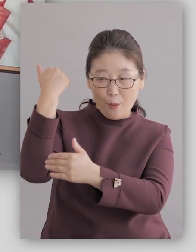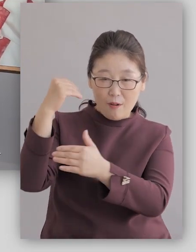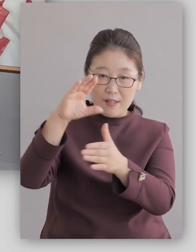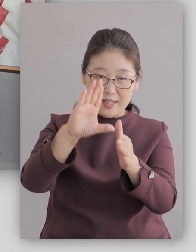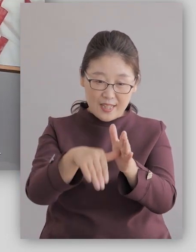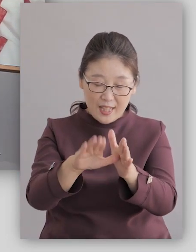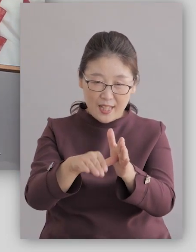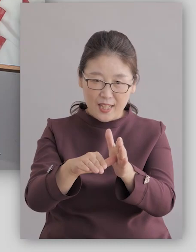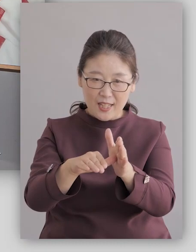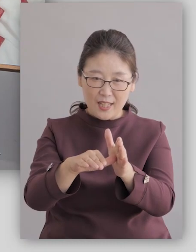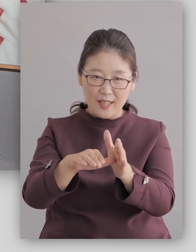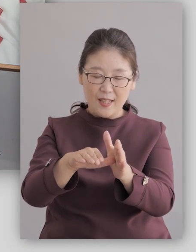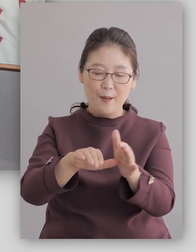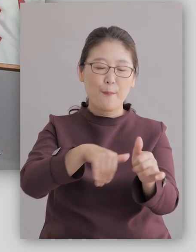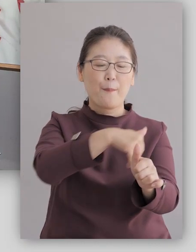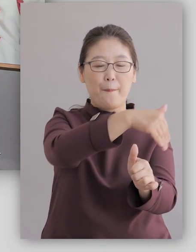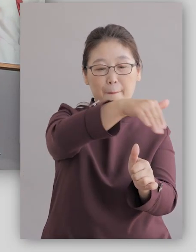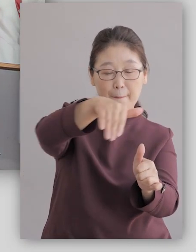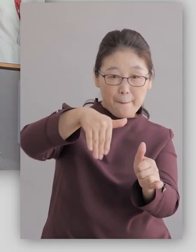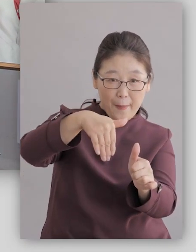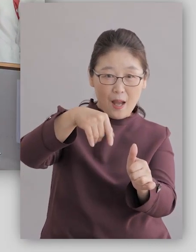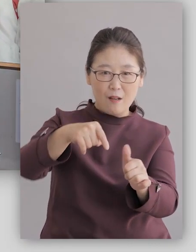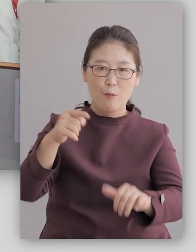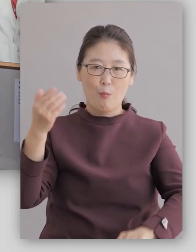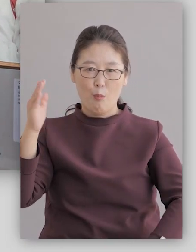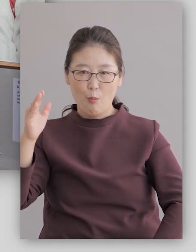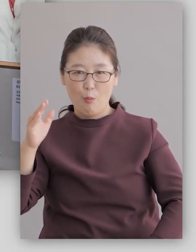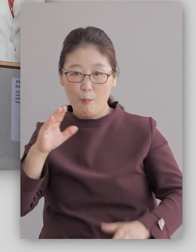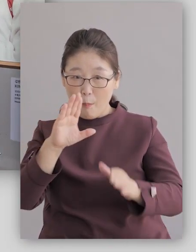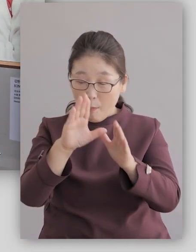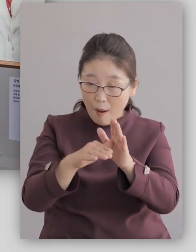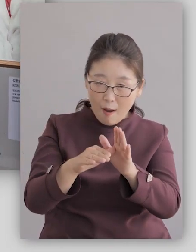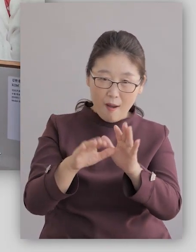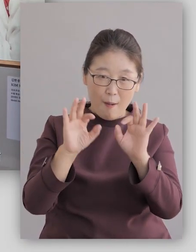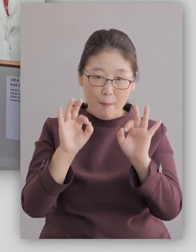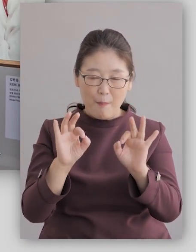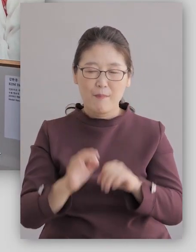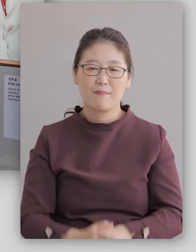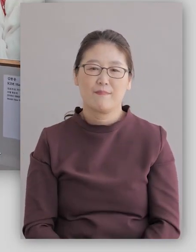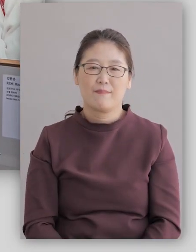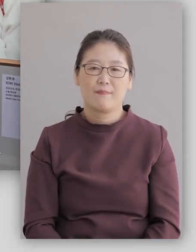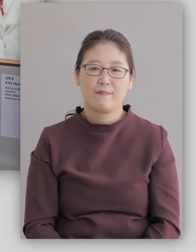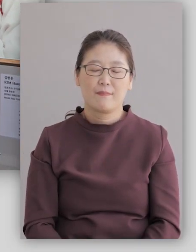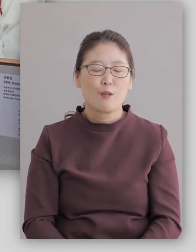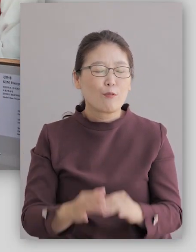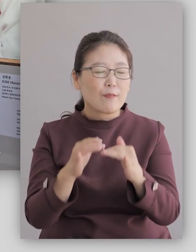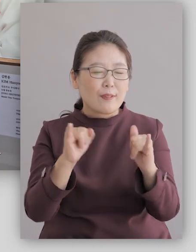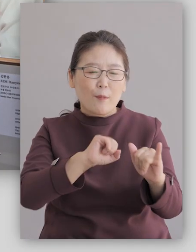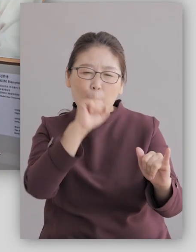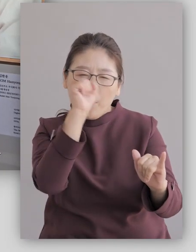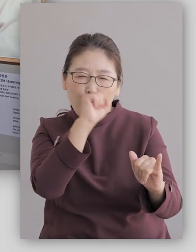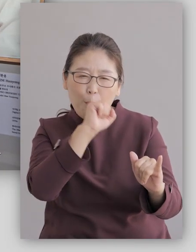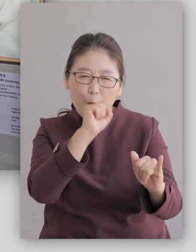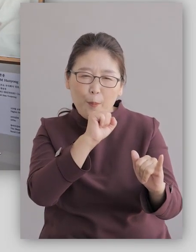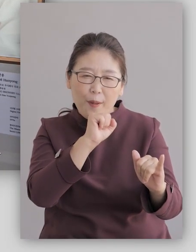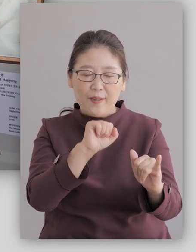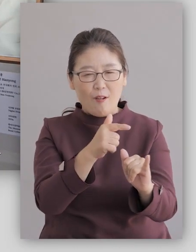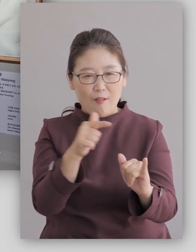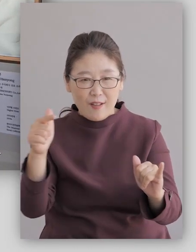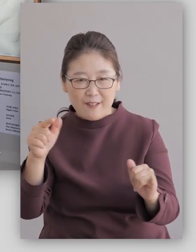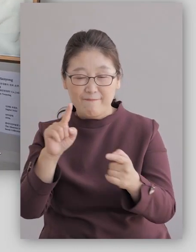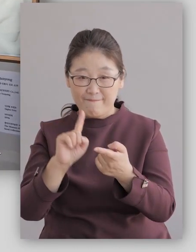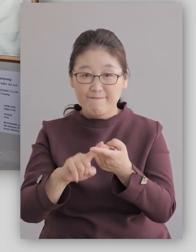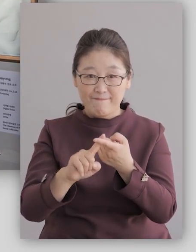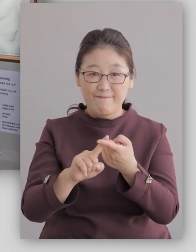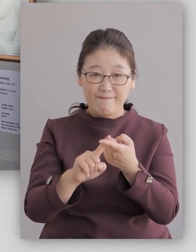우리 시대를 겹쳐 보이면서 우리가 어떤 식으로 꾸준히 좋아하고 있는지 이런 부분에 대해서